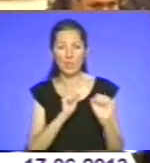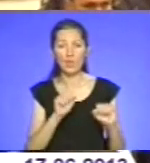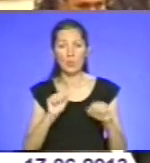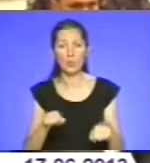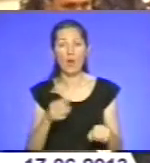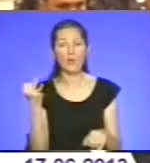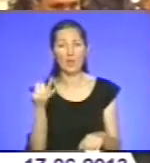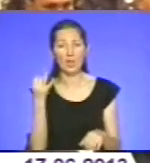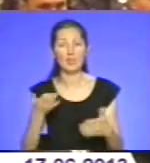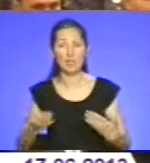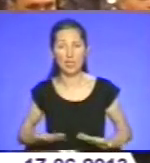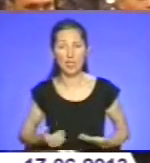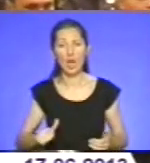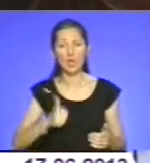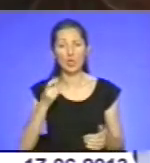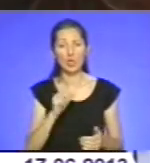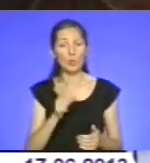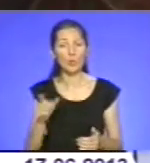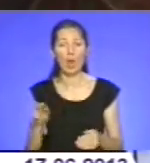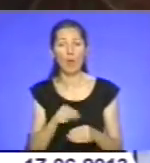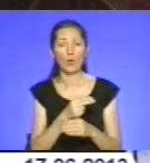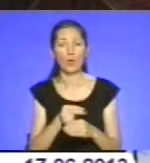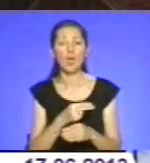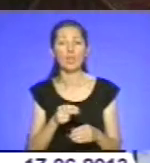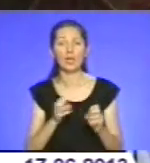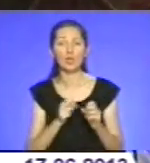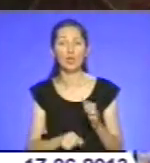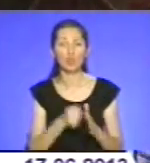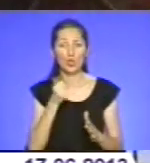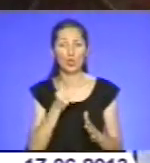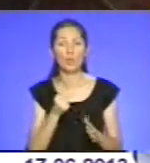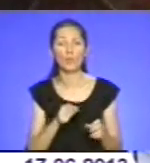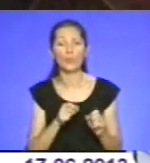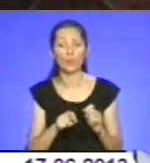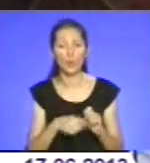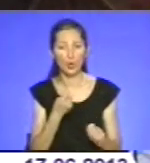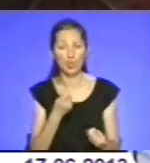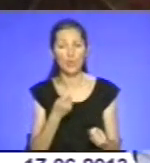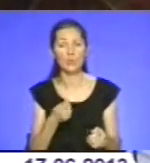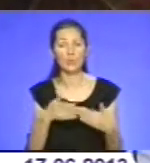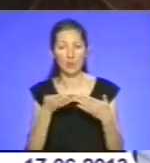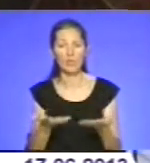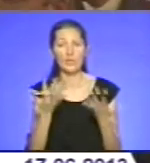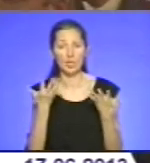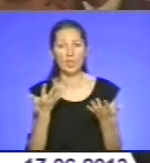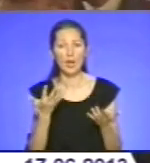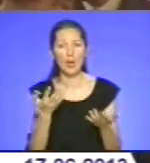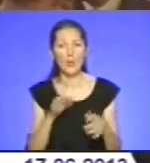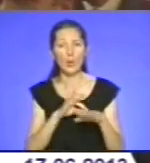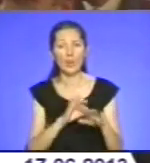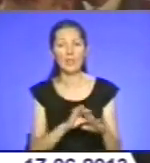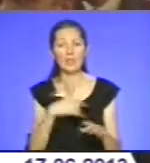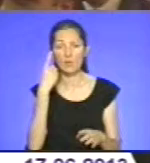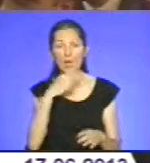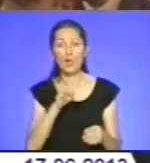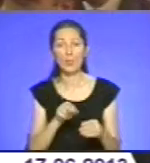і гідності громадян, профілактика злочинів та правопорушень, а також їх розкриття, проведення індивідуальної профілактичної роботи